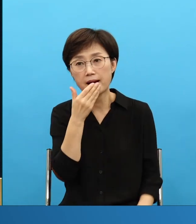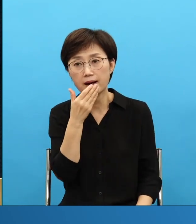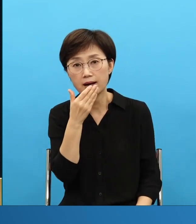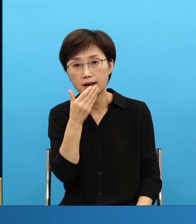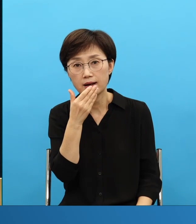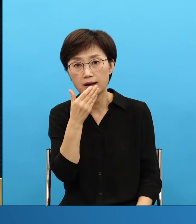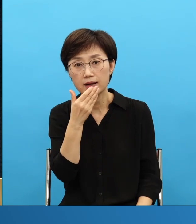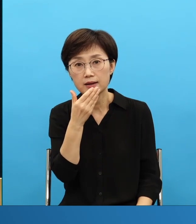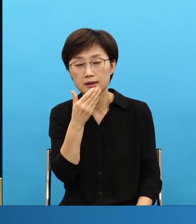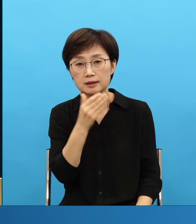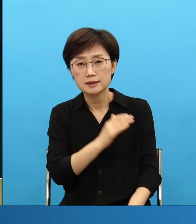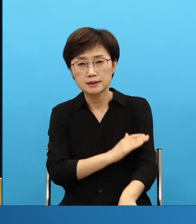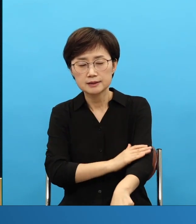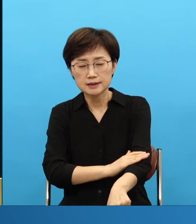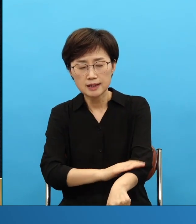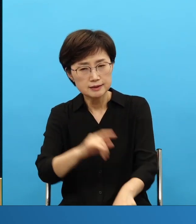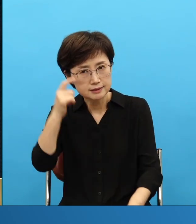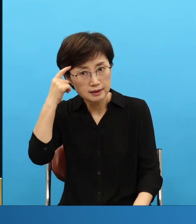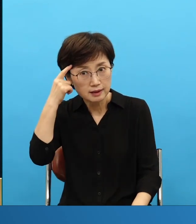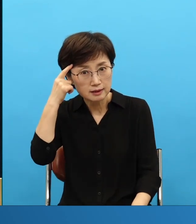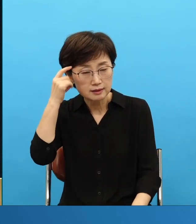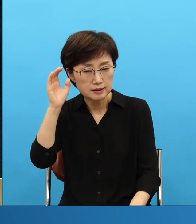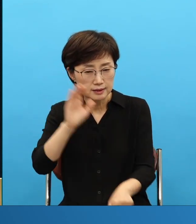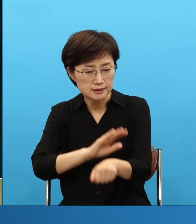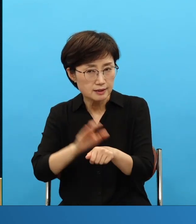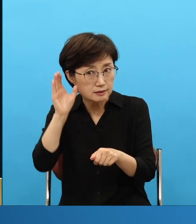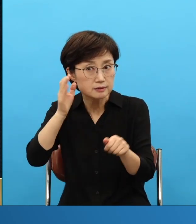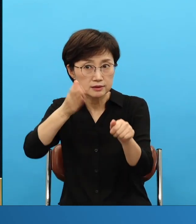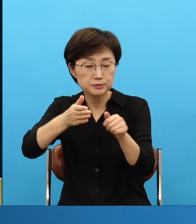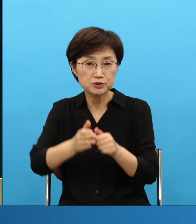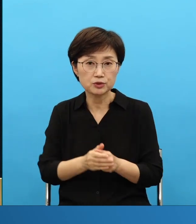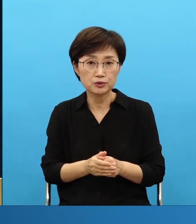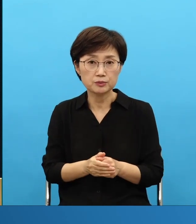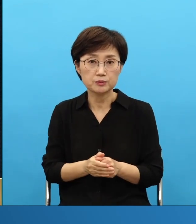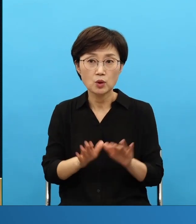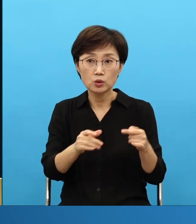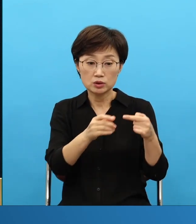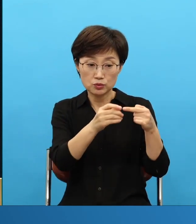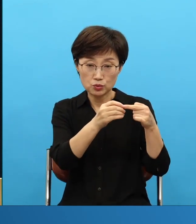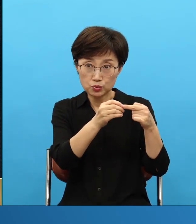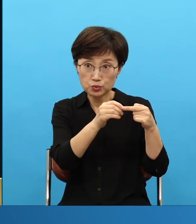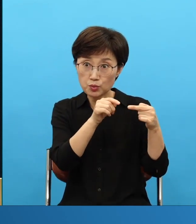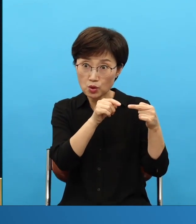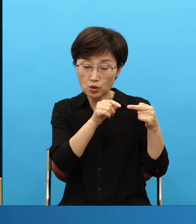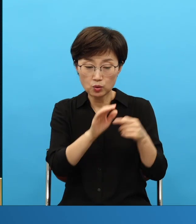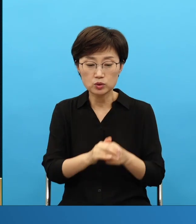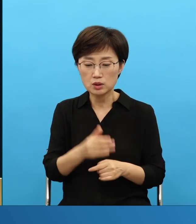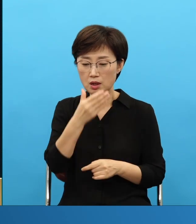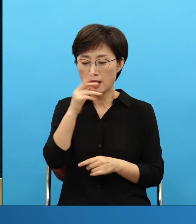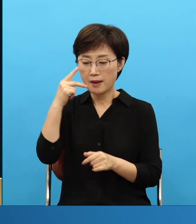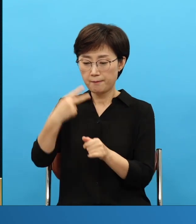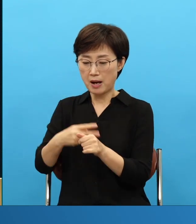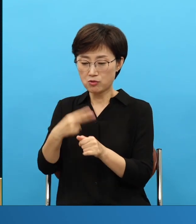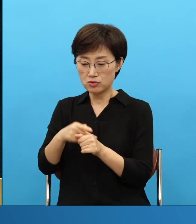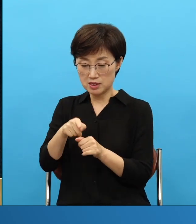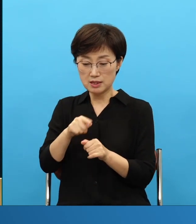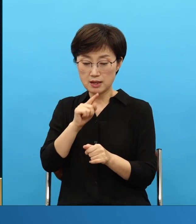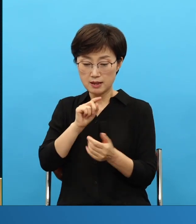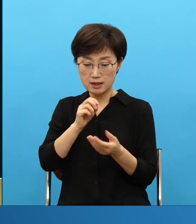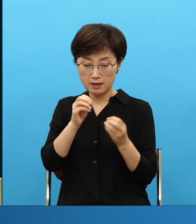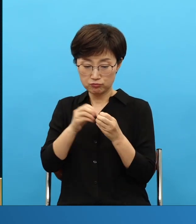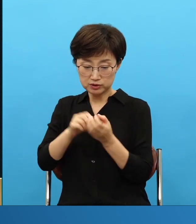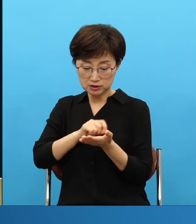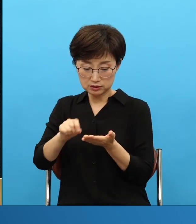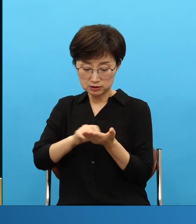잘 들으셔야 됩니다. You must listen carefully. 요 본론 쓴 시간이 언젠가 하니까요.